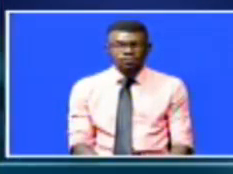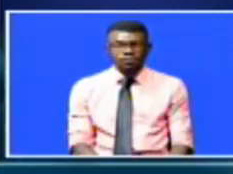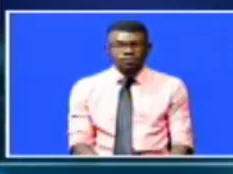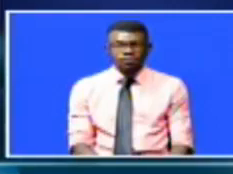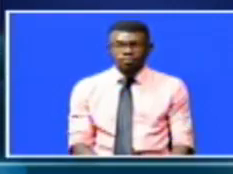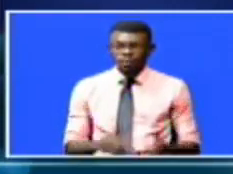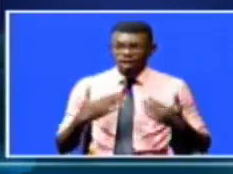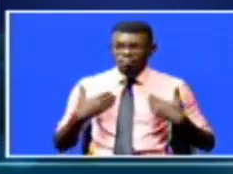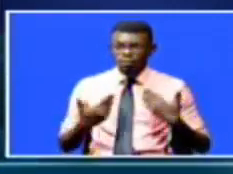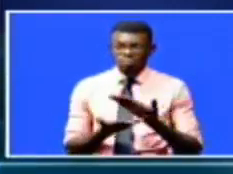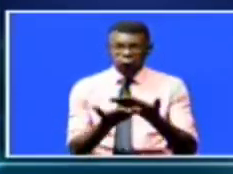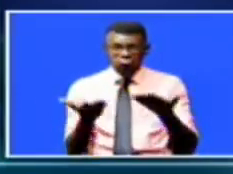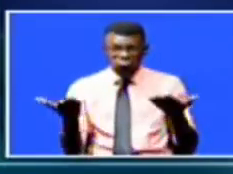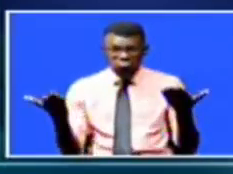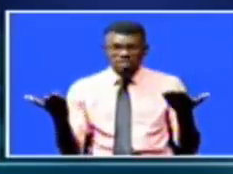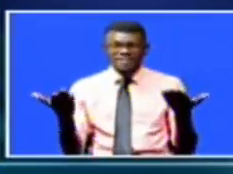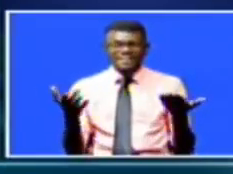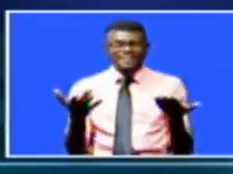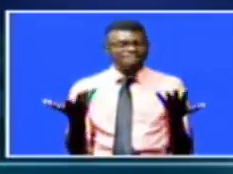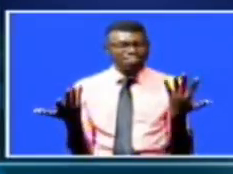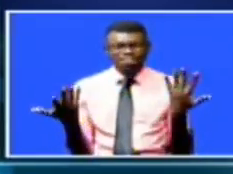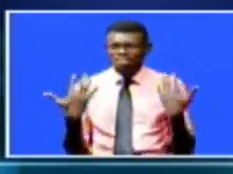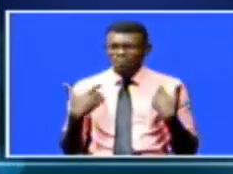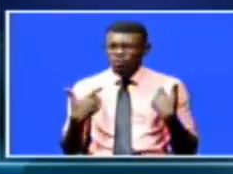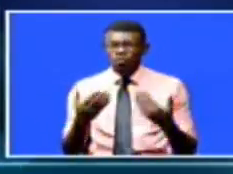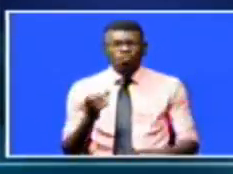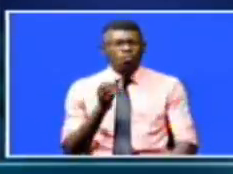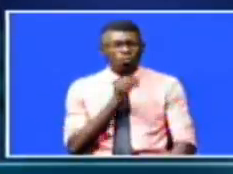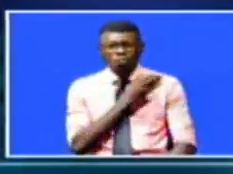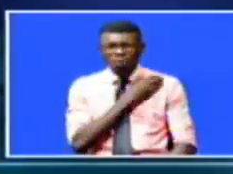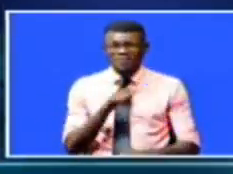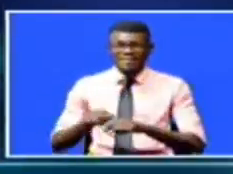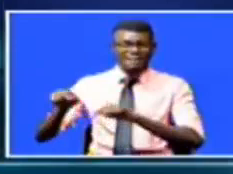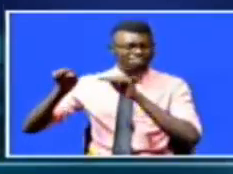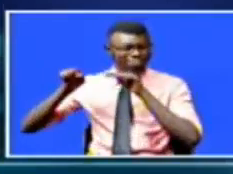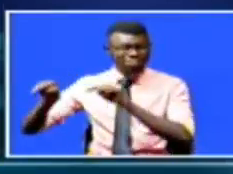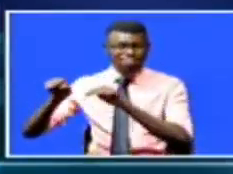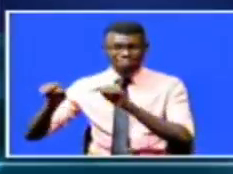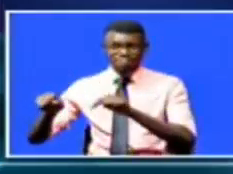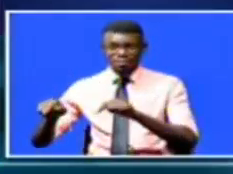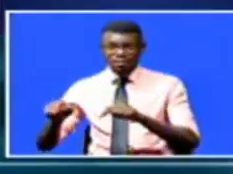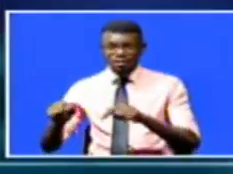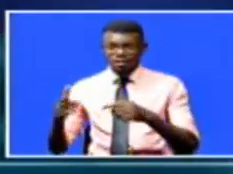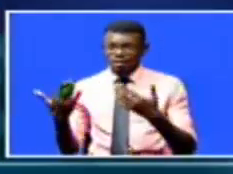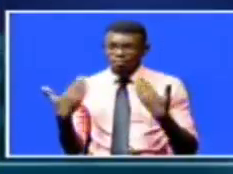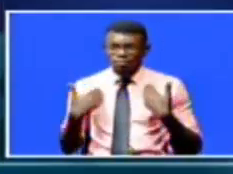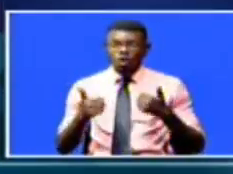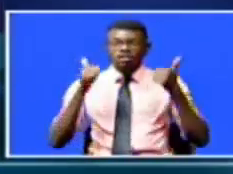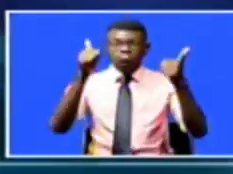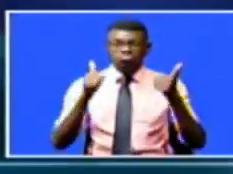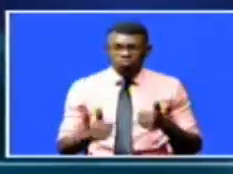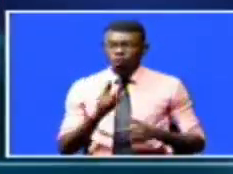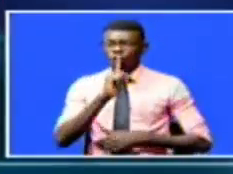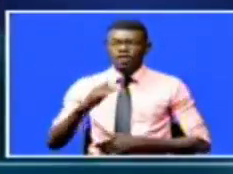The victims of this eviction that has drawn public outcry and condemnation maintained the notice to move was too short. Mimi nilikuwa